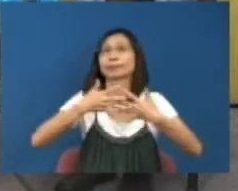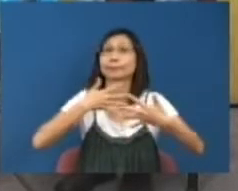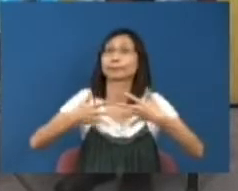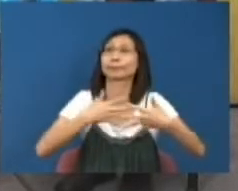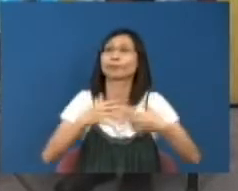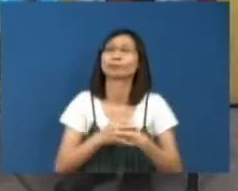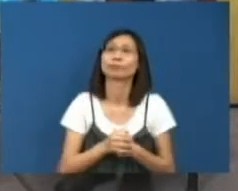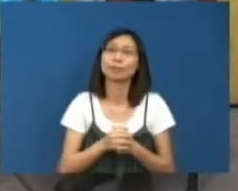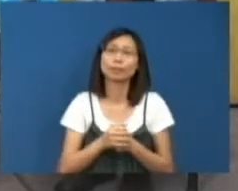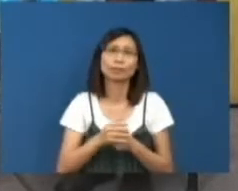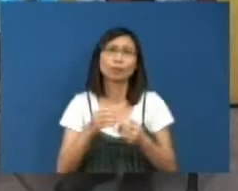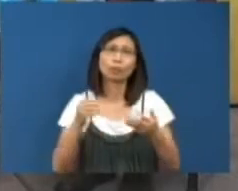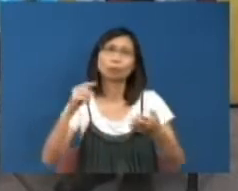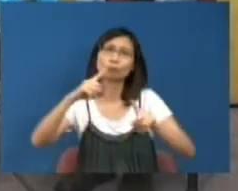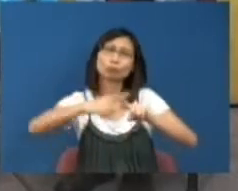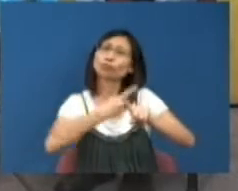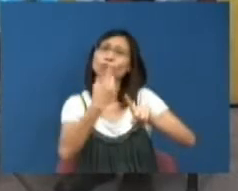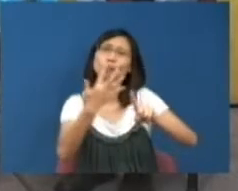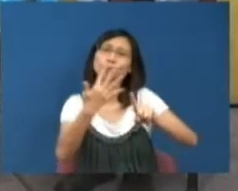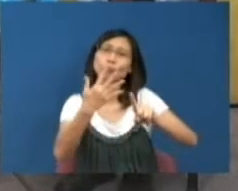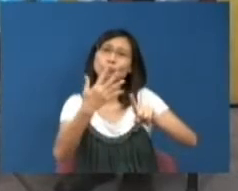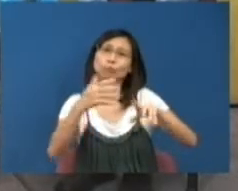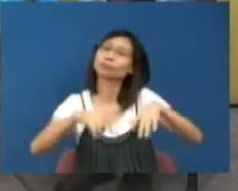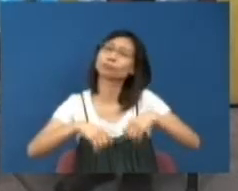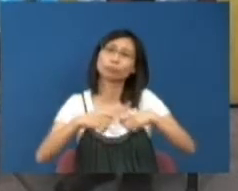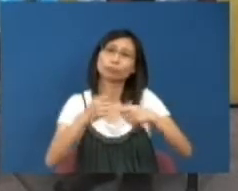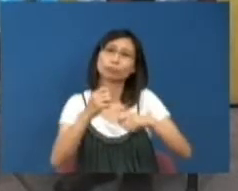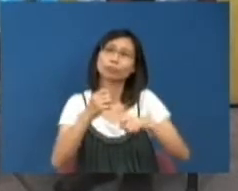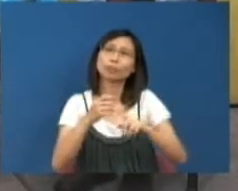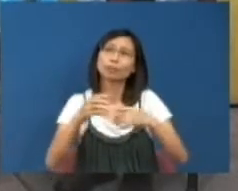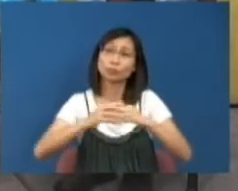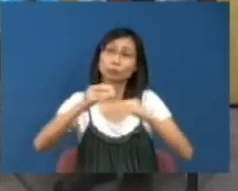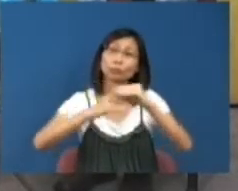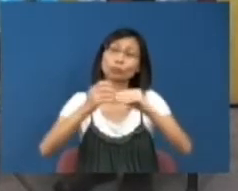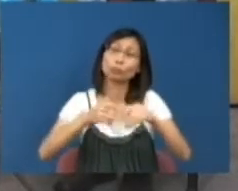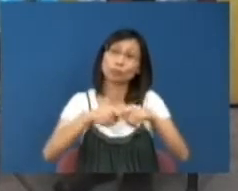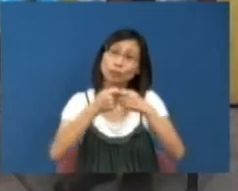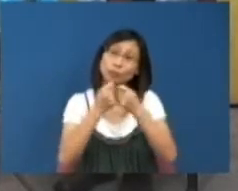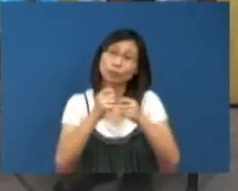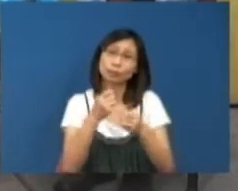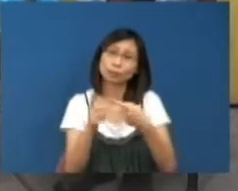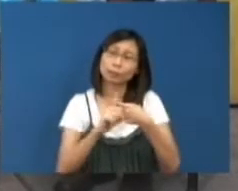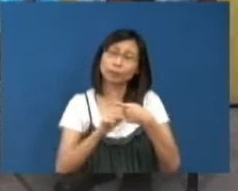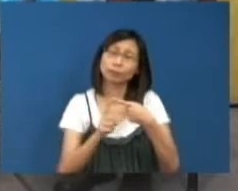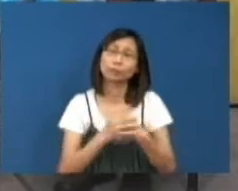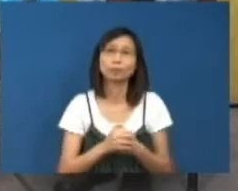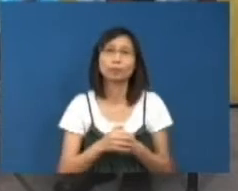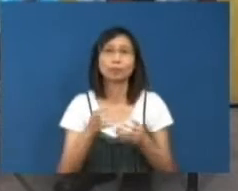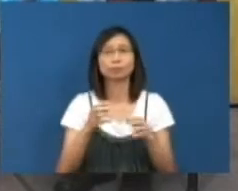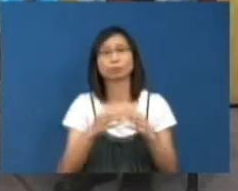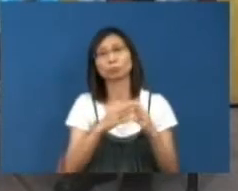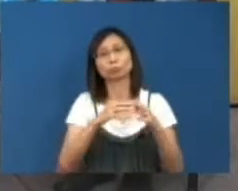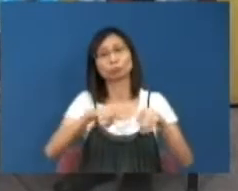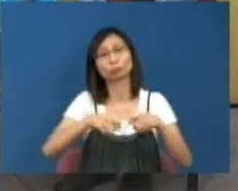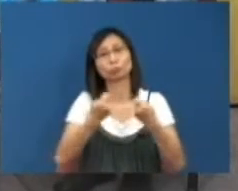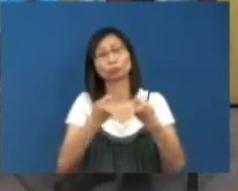了幾個月，拆都拆不切啦，已經見到有嗰個結構的傷害 了。就係咯， 明白明白，呢啲就都可以做個參考